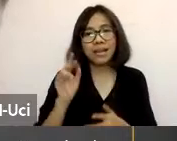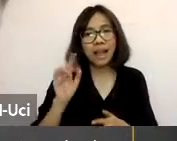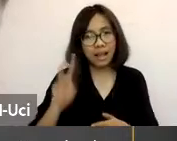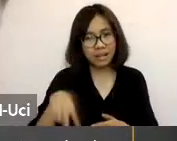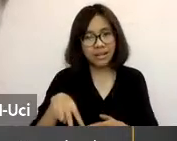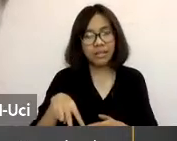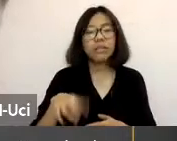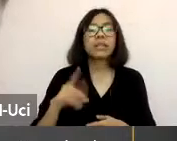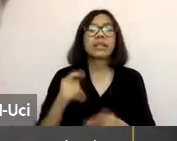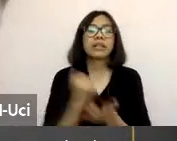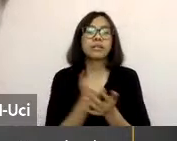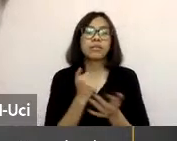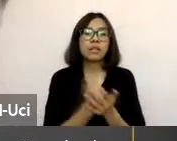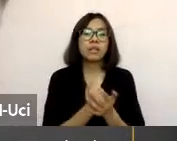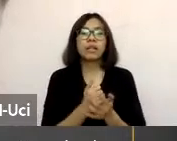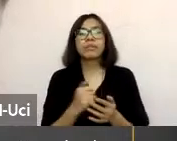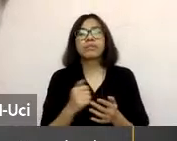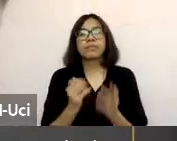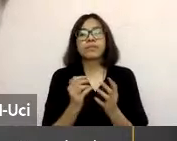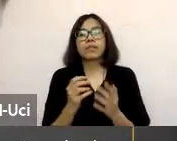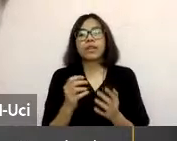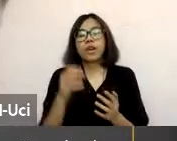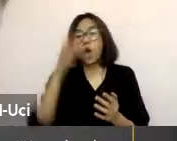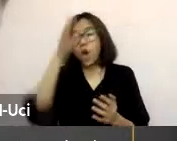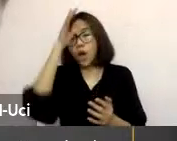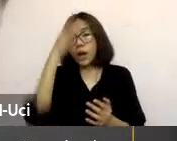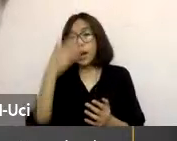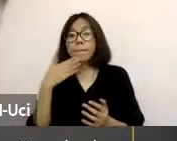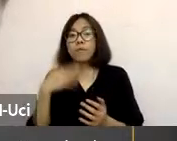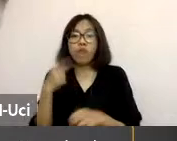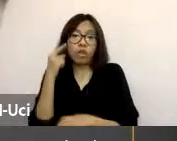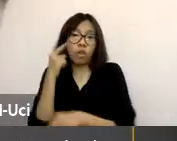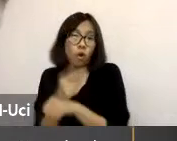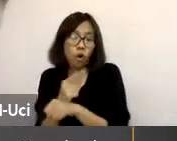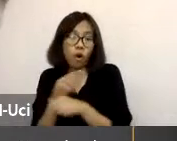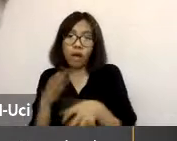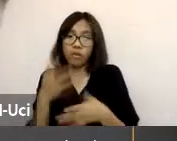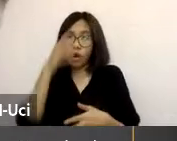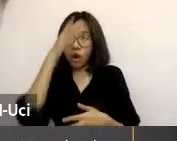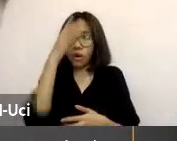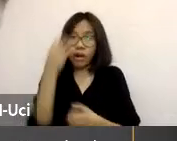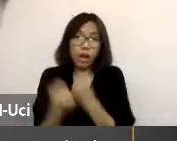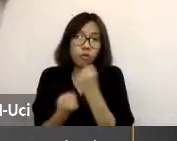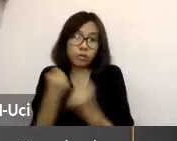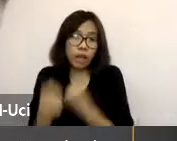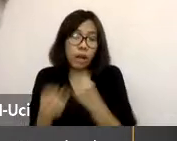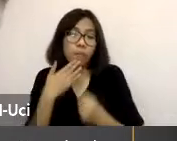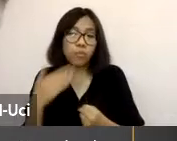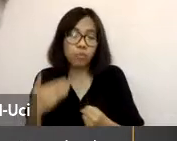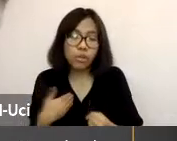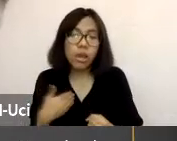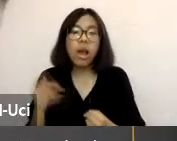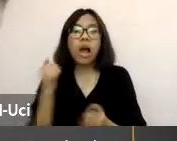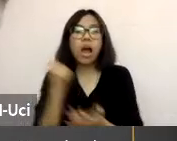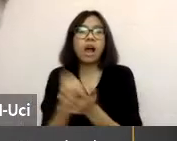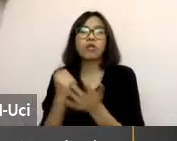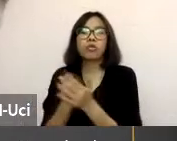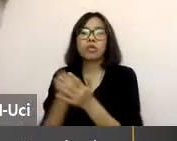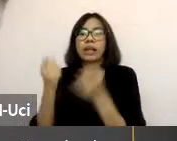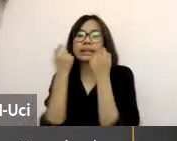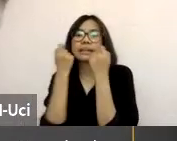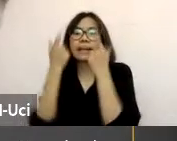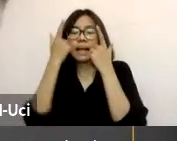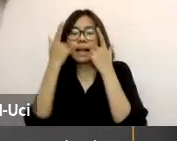adalah pengembangan kapasitas dan warna sebagai pelaku satu sendiri Karena bagaimanapun konsumen adalah orang yang mempunyai barangkali wireless yang lemah